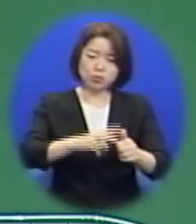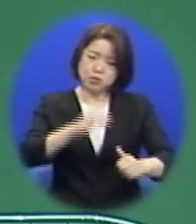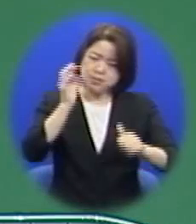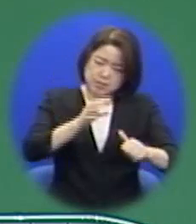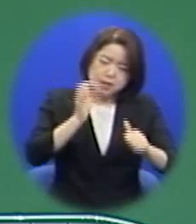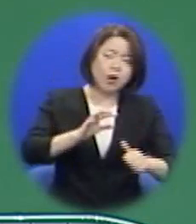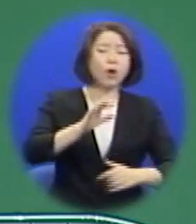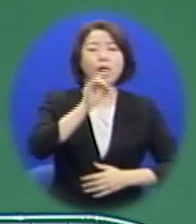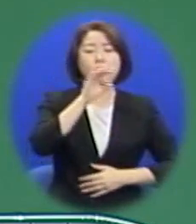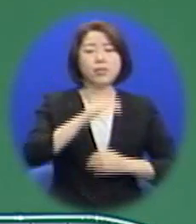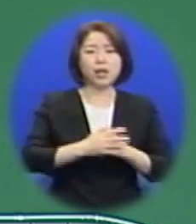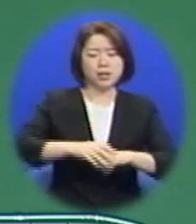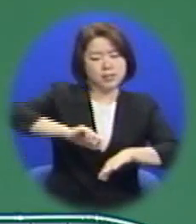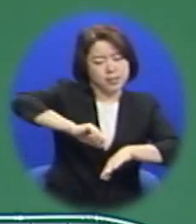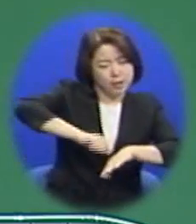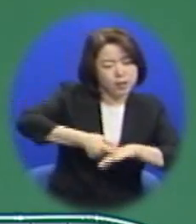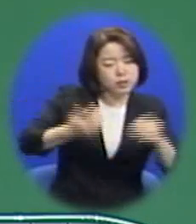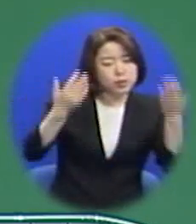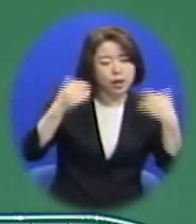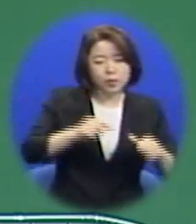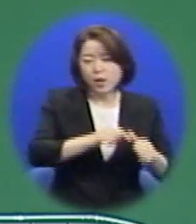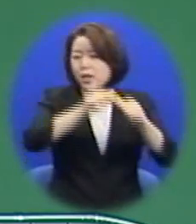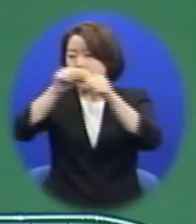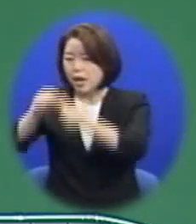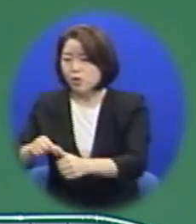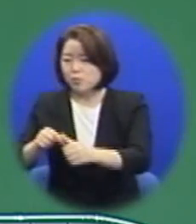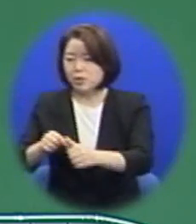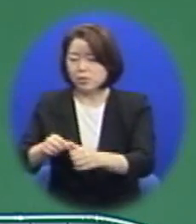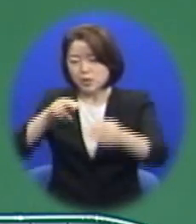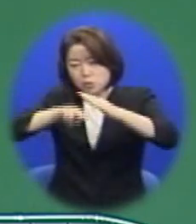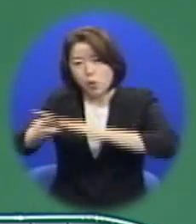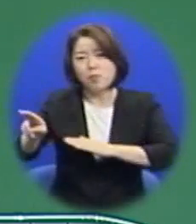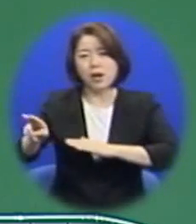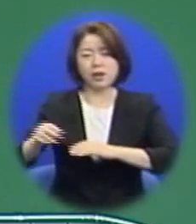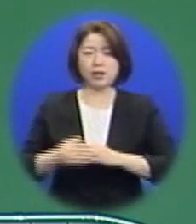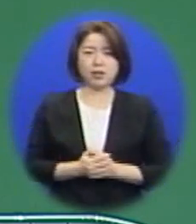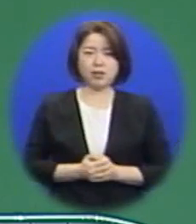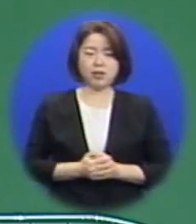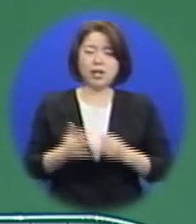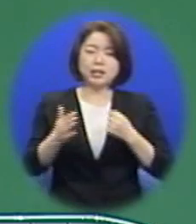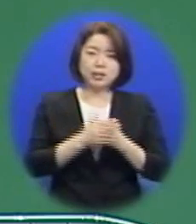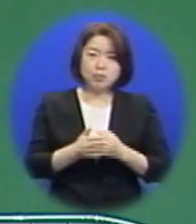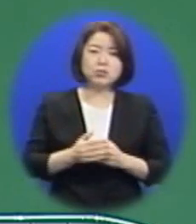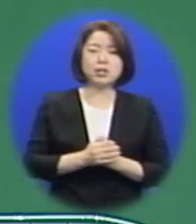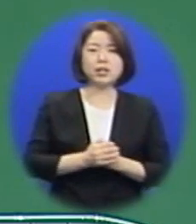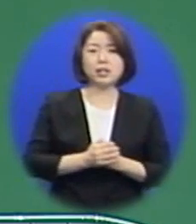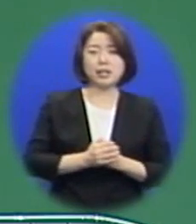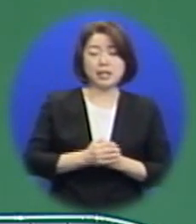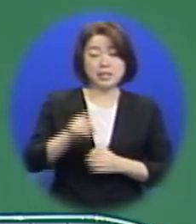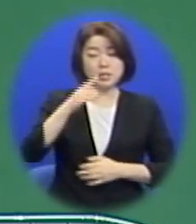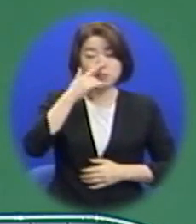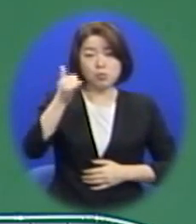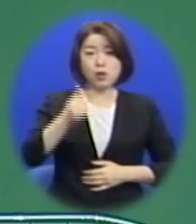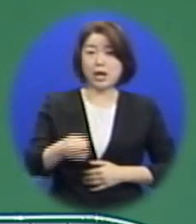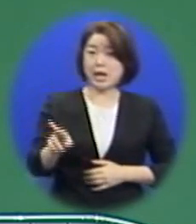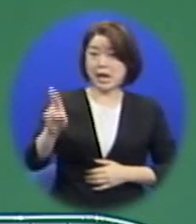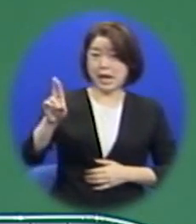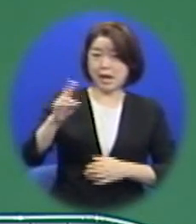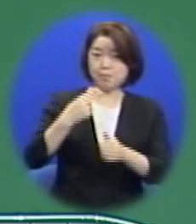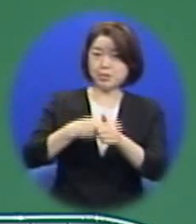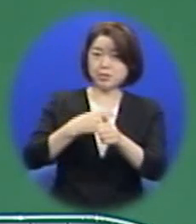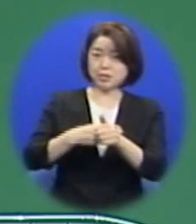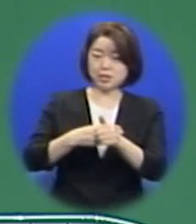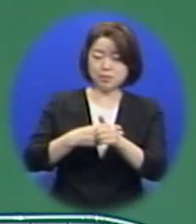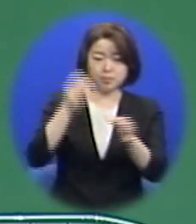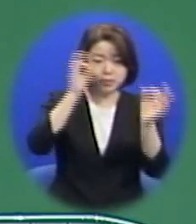되고 억지로 학교를 데려다 놓으면 도망가 버리고, 그래서 이 부모가 랍비에게 찾아와서